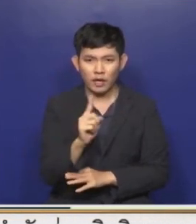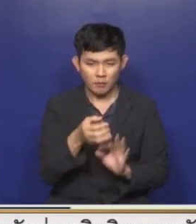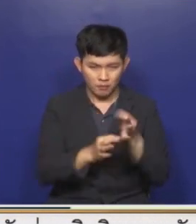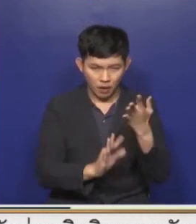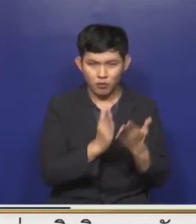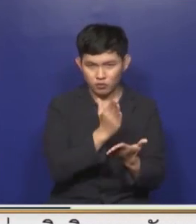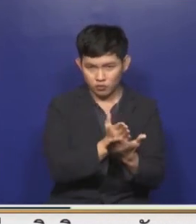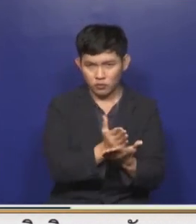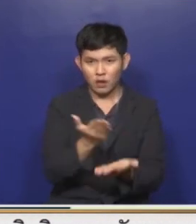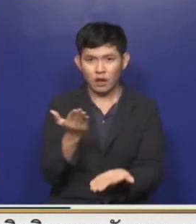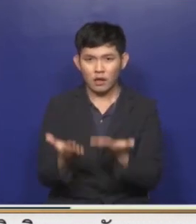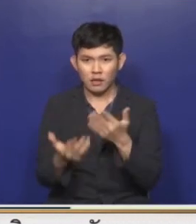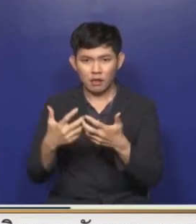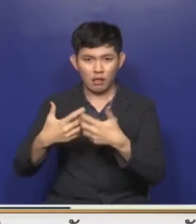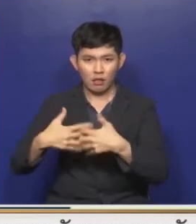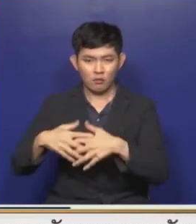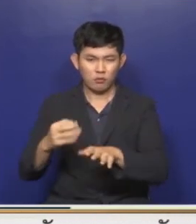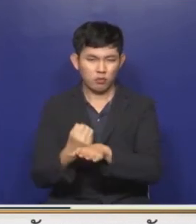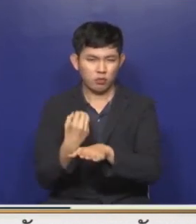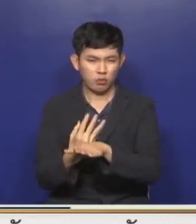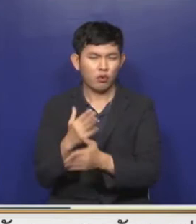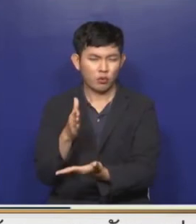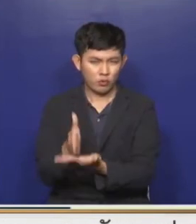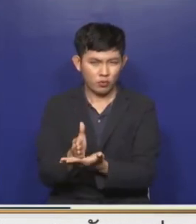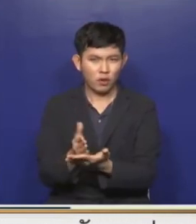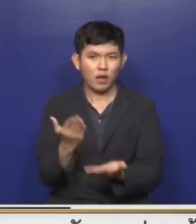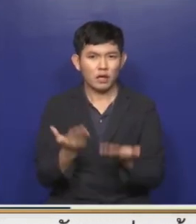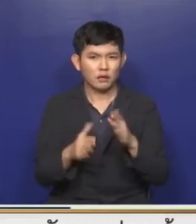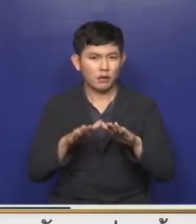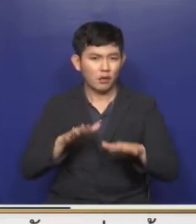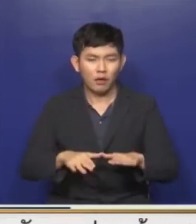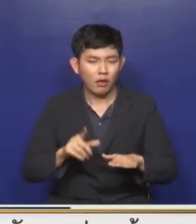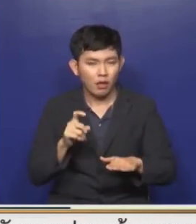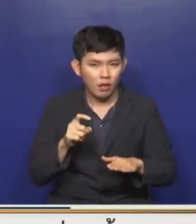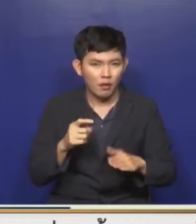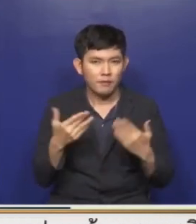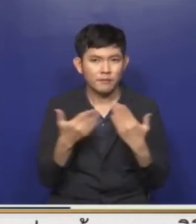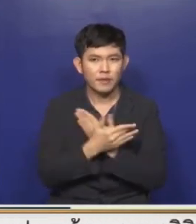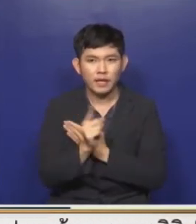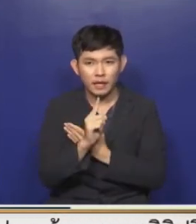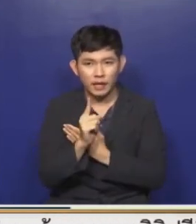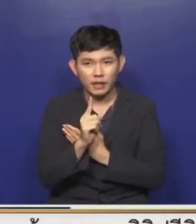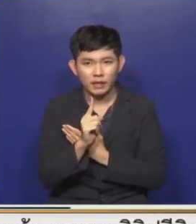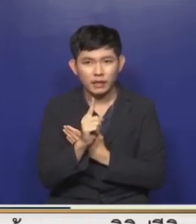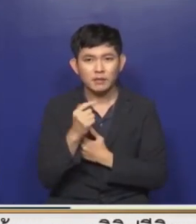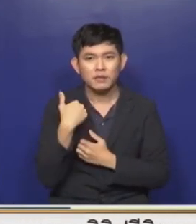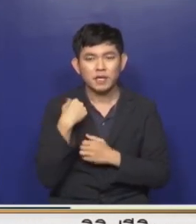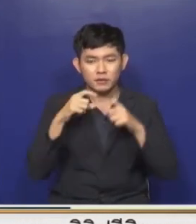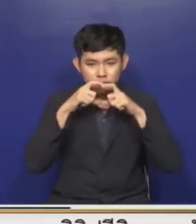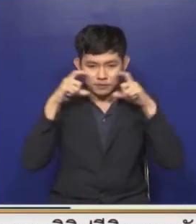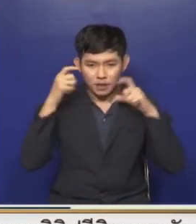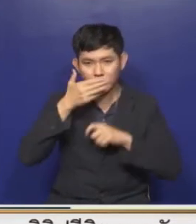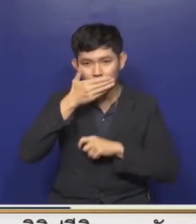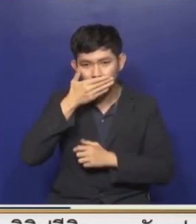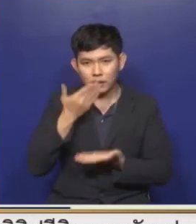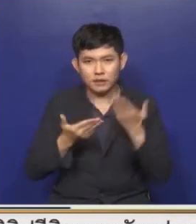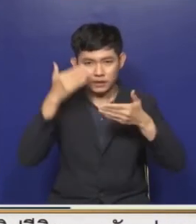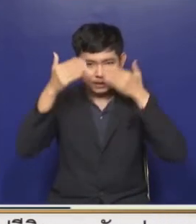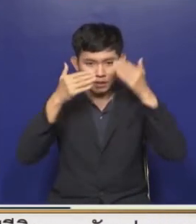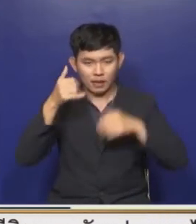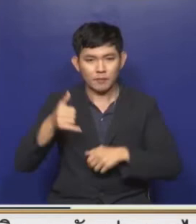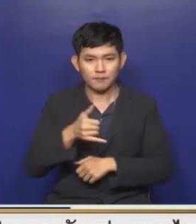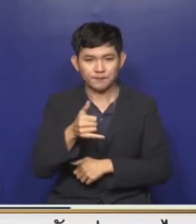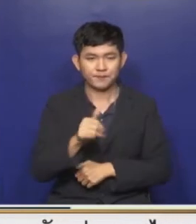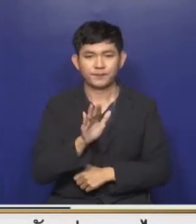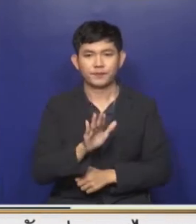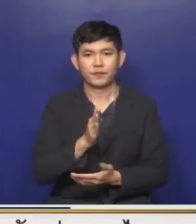อนวงหน